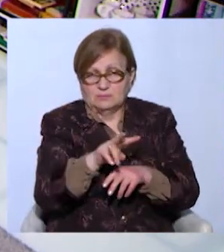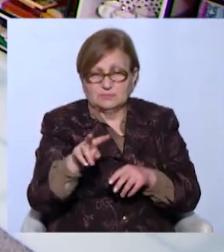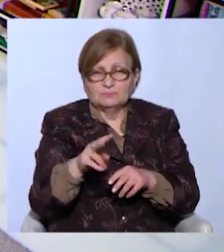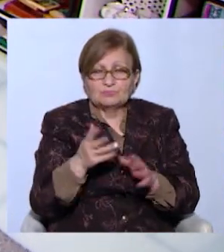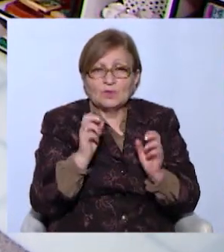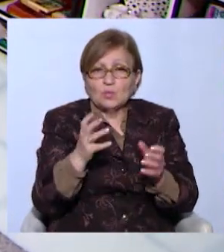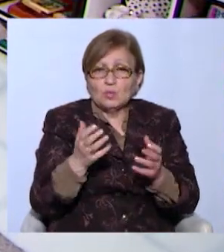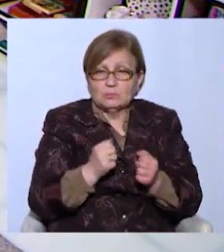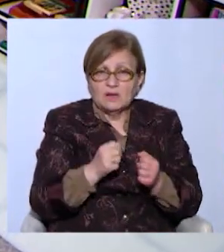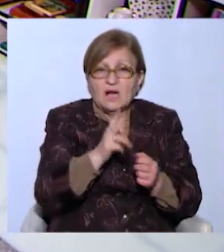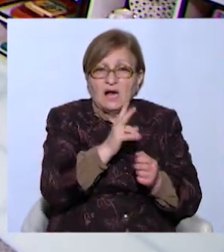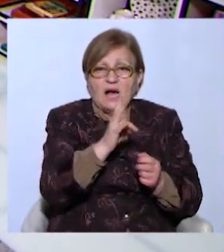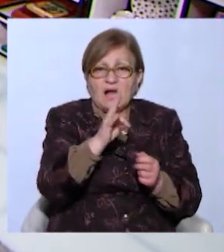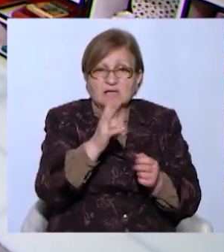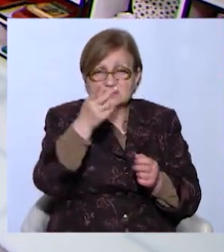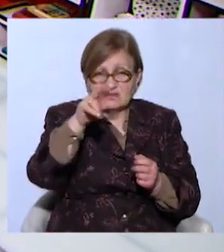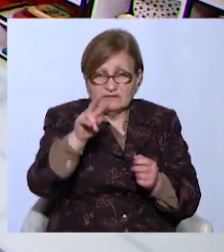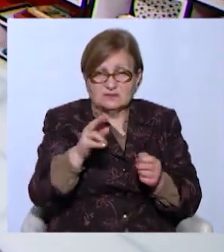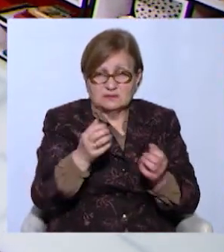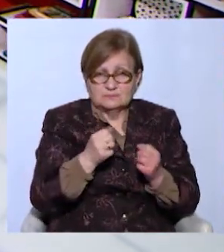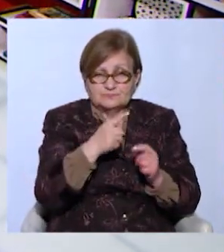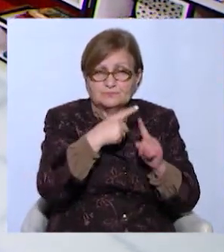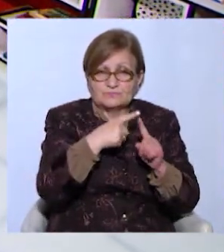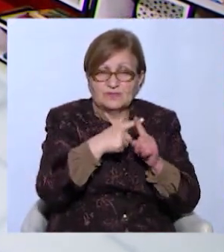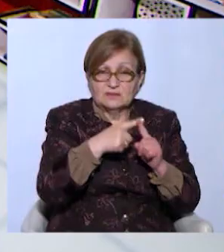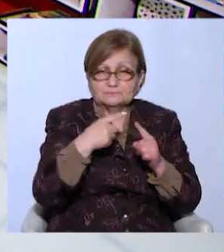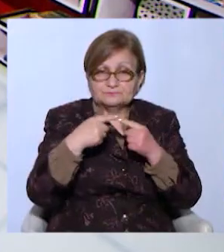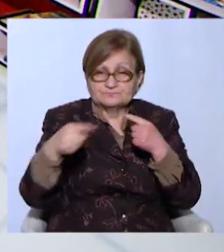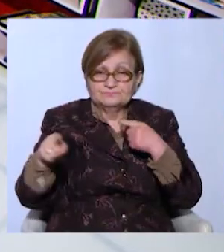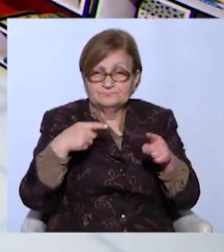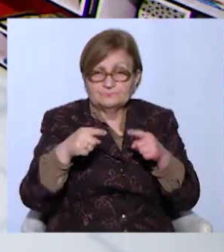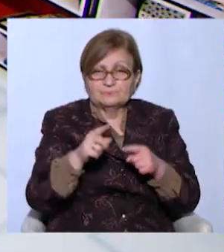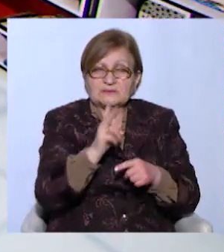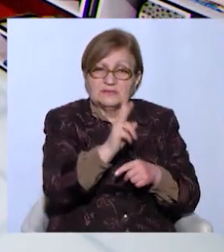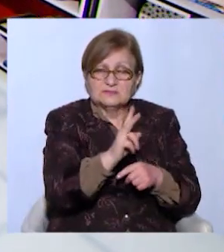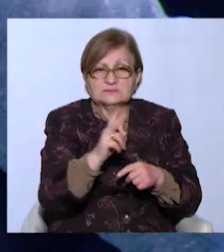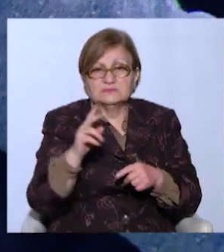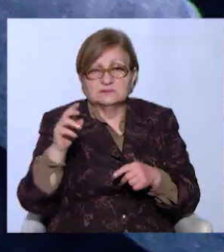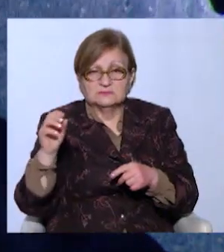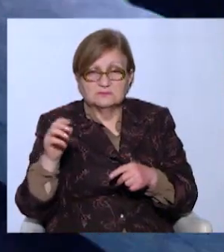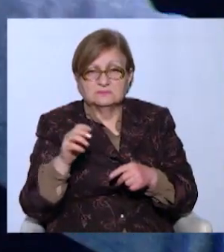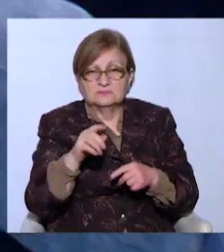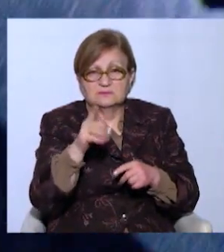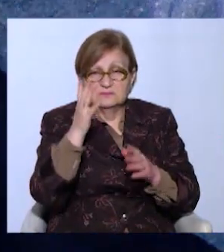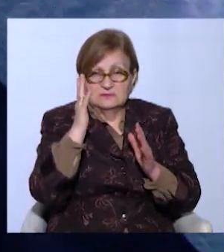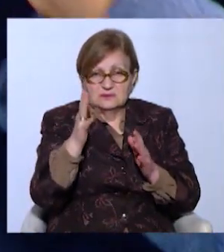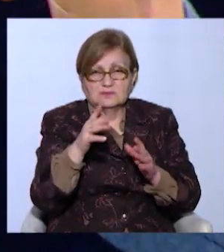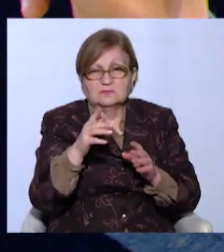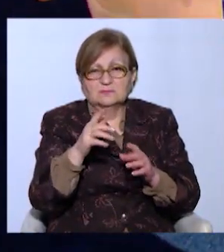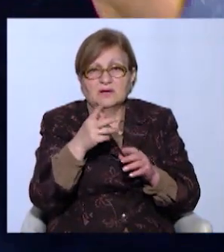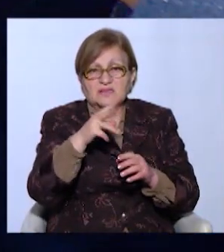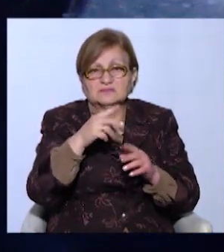მიიღება. KM-ის კვადრატი ეს არის x-ების განსხვავება K-სი და M-ის x + 4